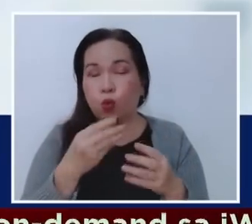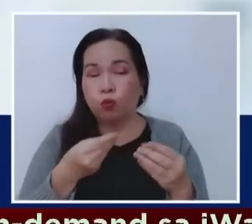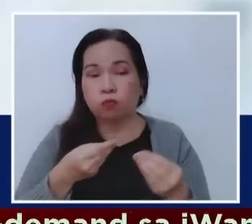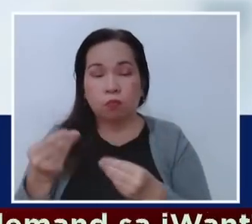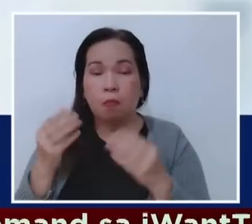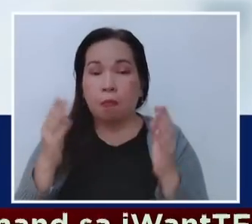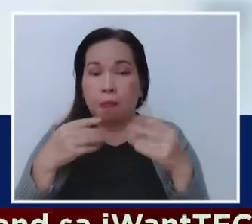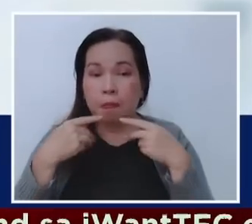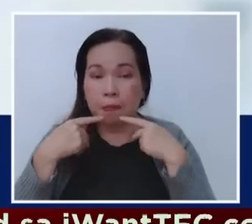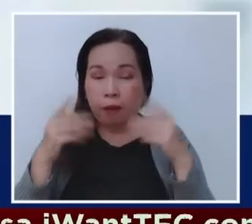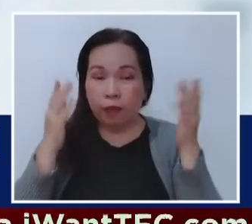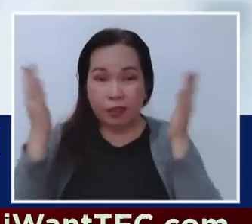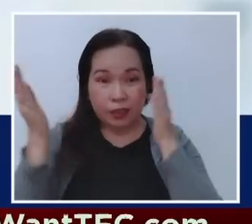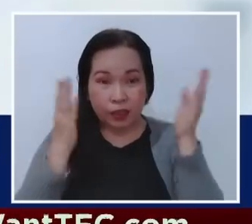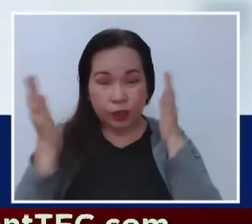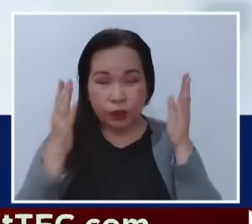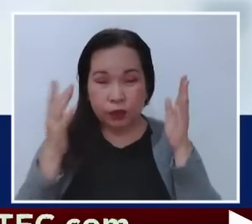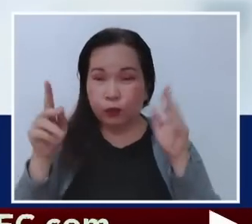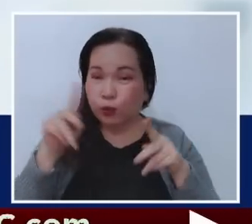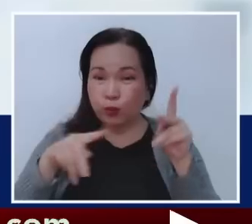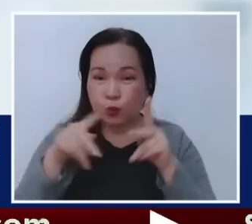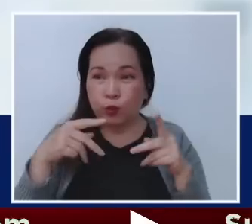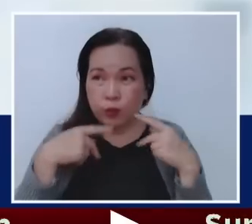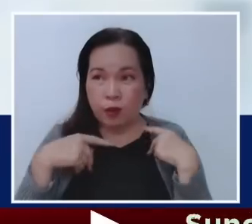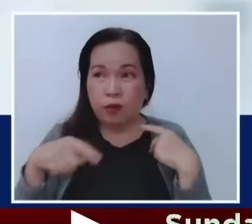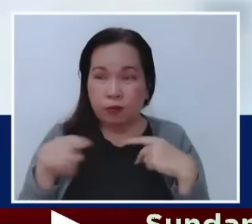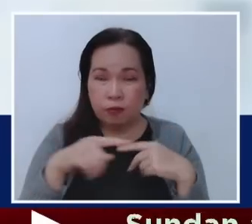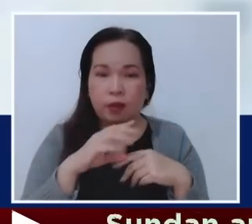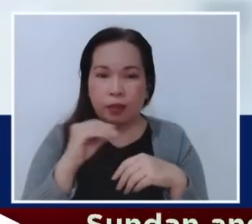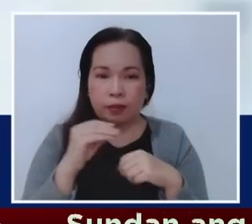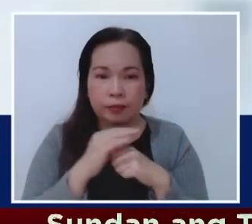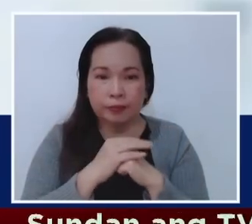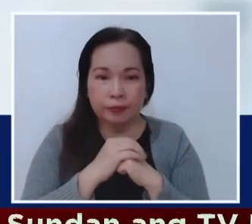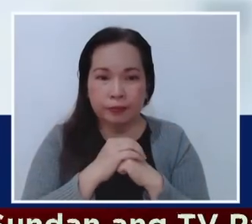Sa ating mga mamamayan at